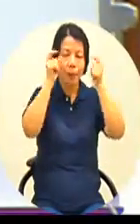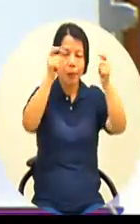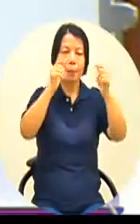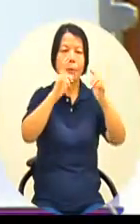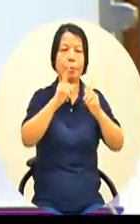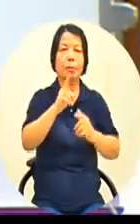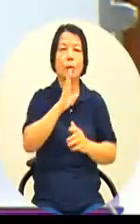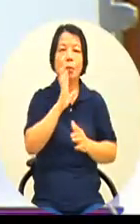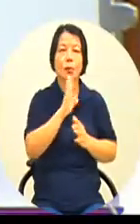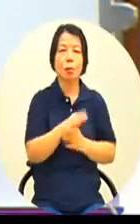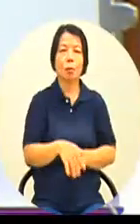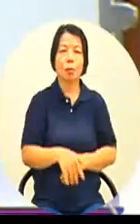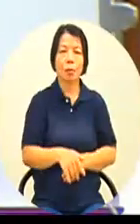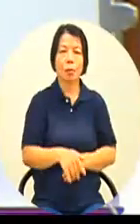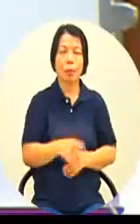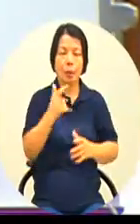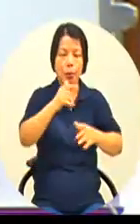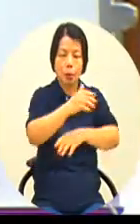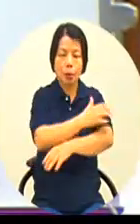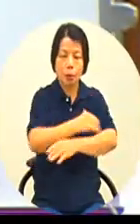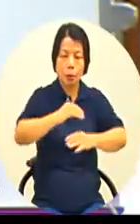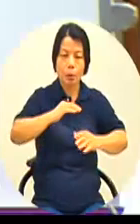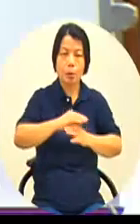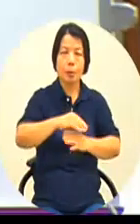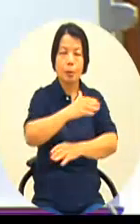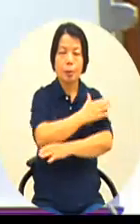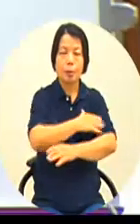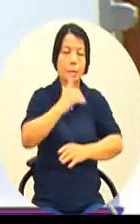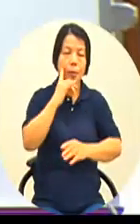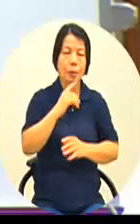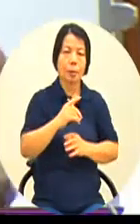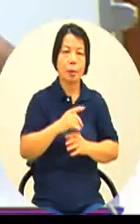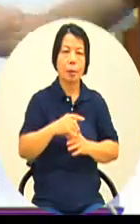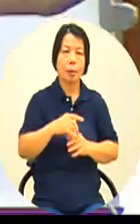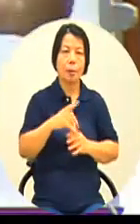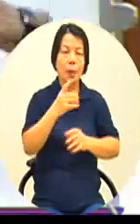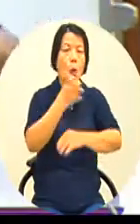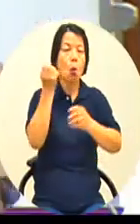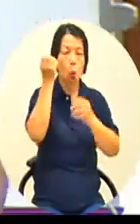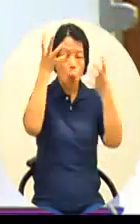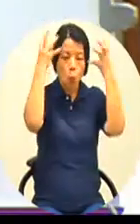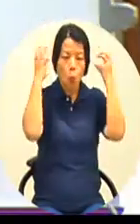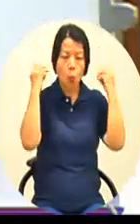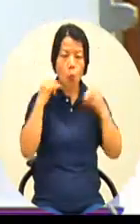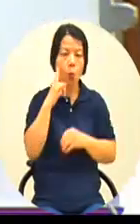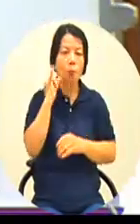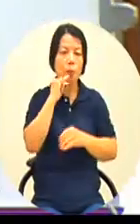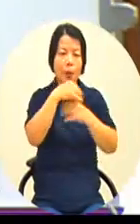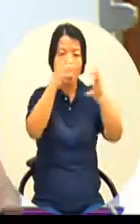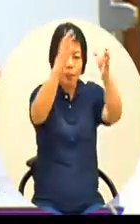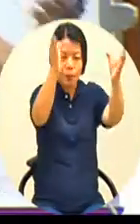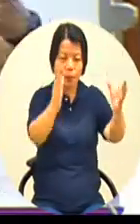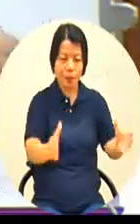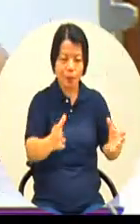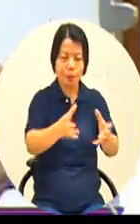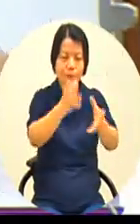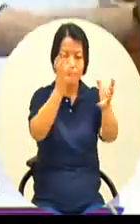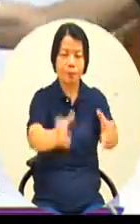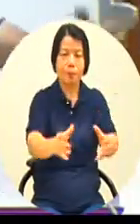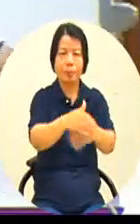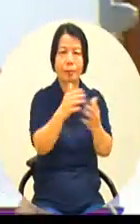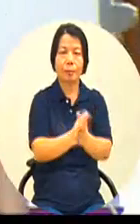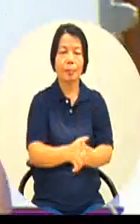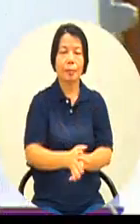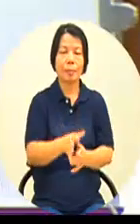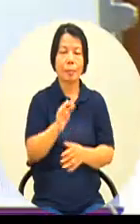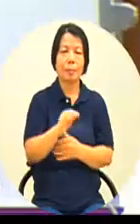里啊，可以吗？可以，这拢无人咧做啦。啊，若讲是外国来的，场面阁足啊大，咱诶